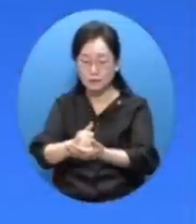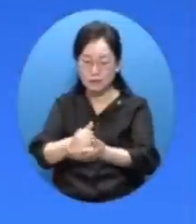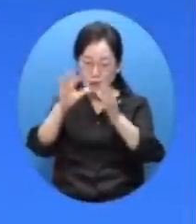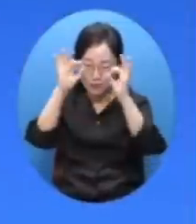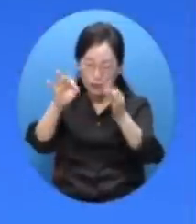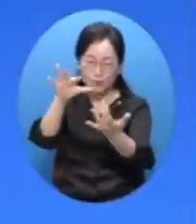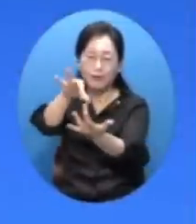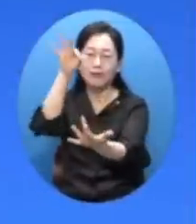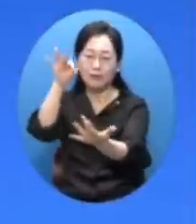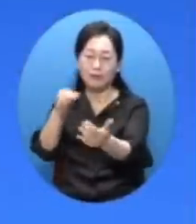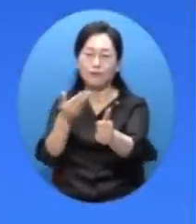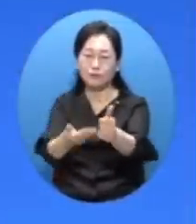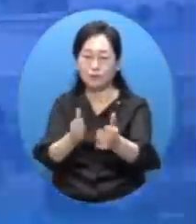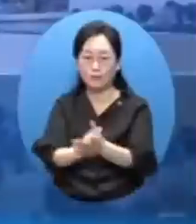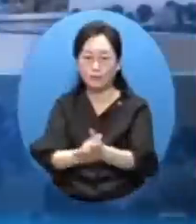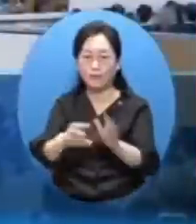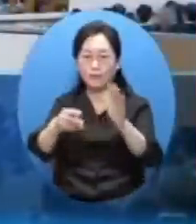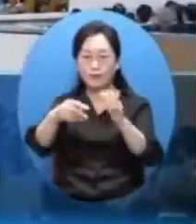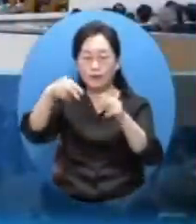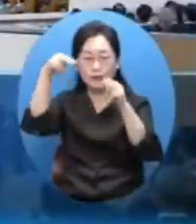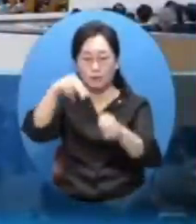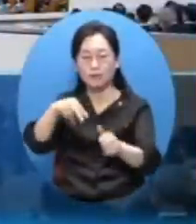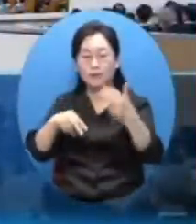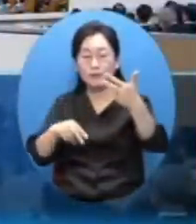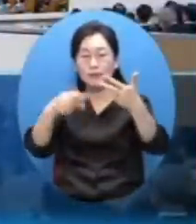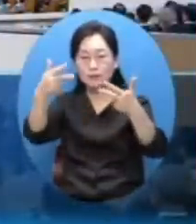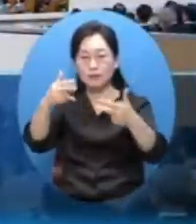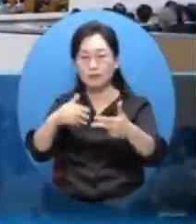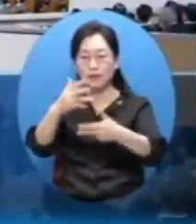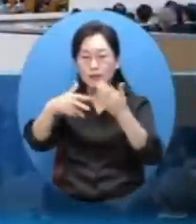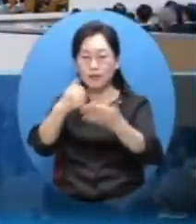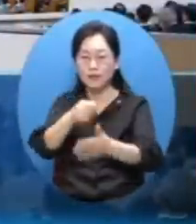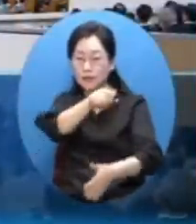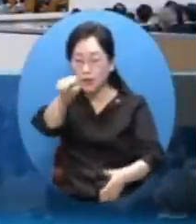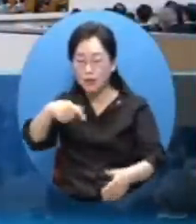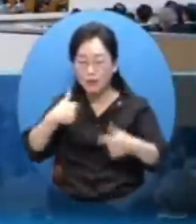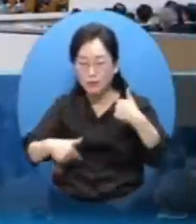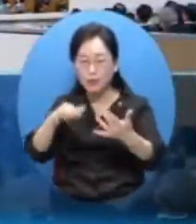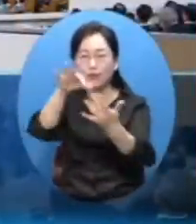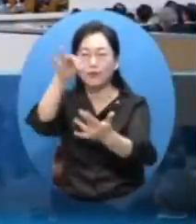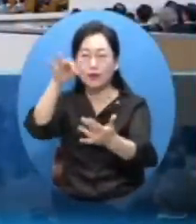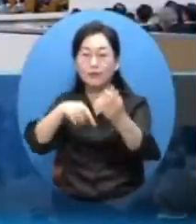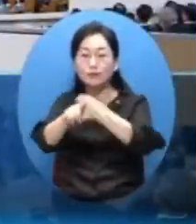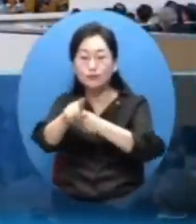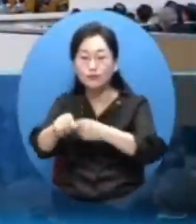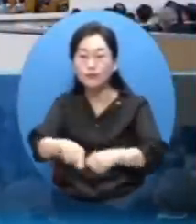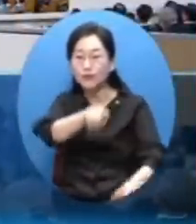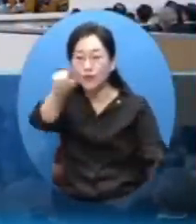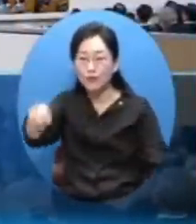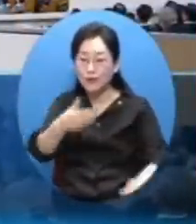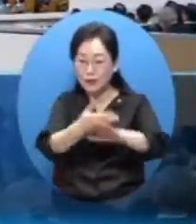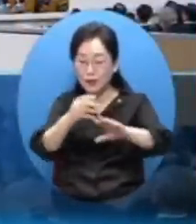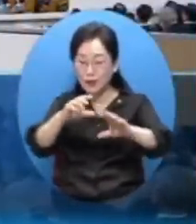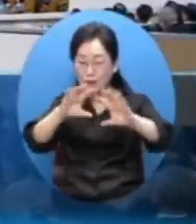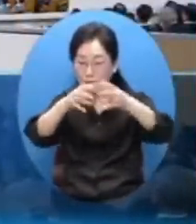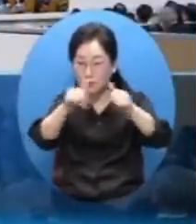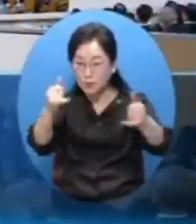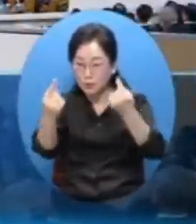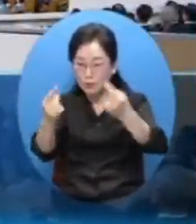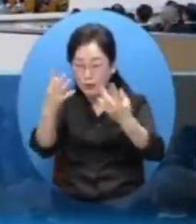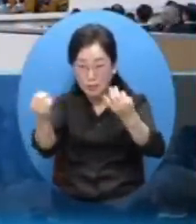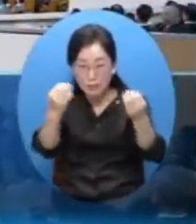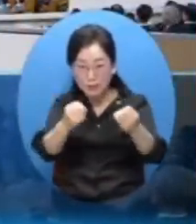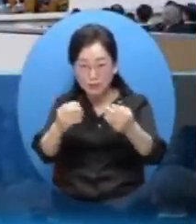택하신 것입니다. 신명기 7장 10절을 말씀합니다. 야훼께서 너희를 기뻐하시고 너희를 택하심은 너희가 다른 민족보다 수혜가 많기